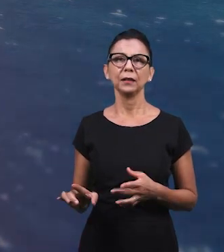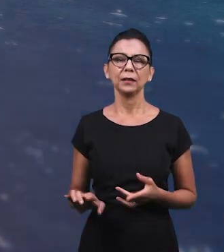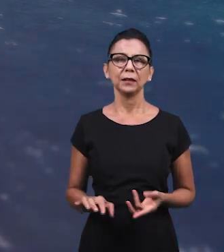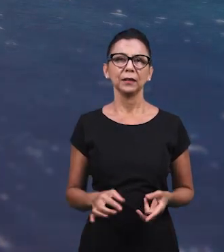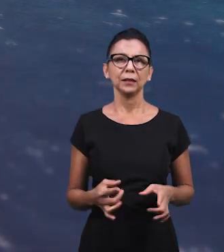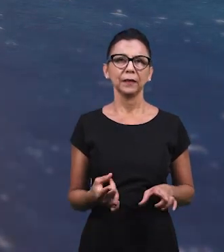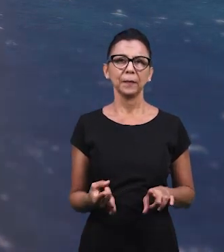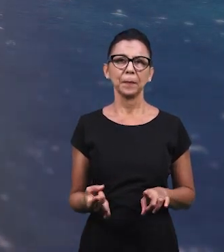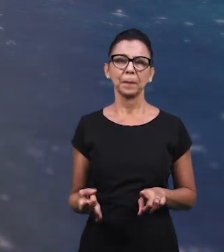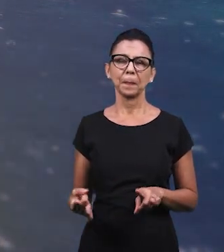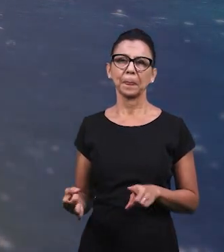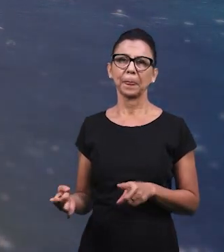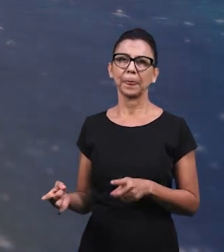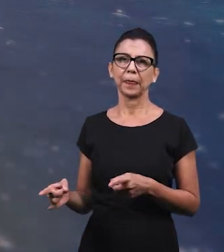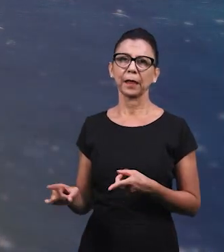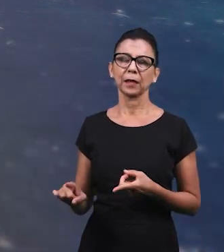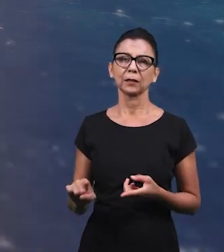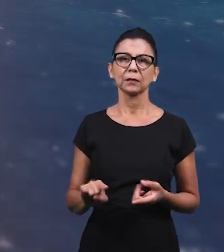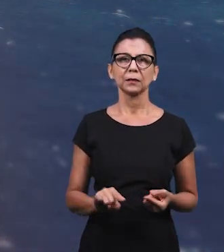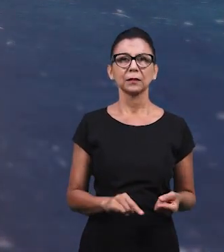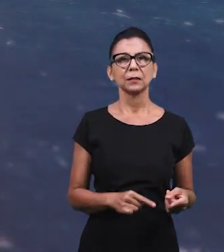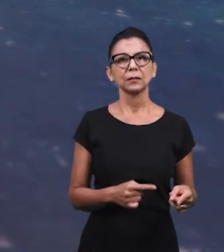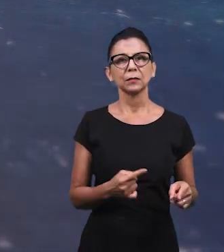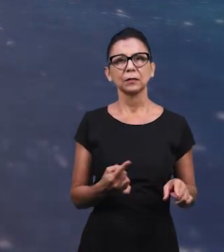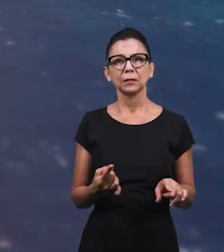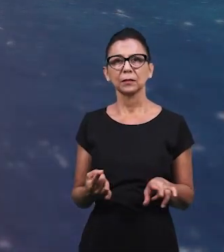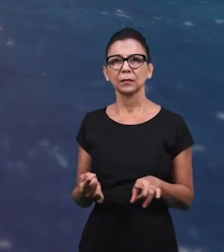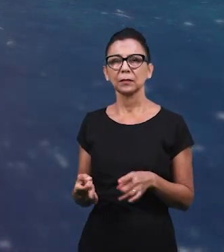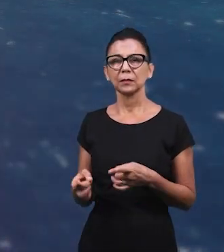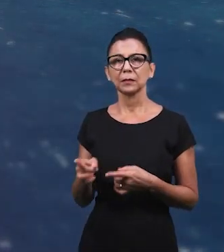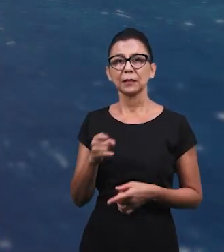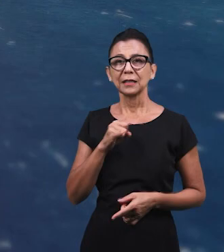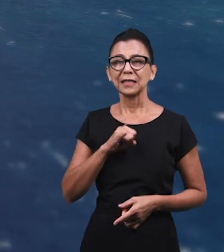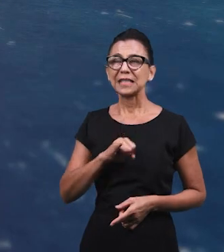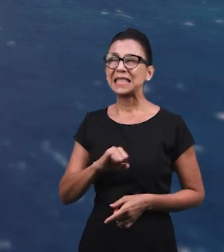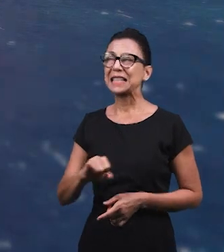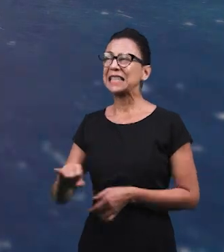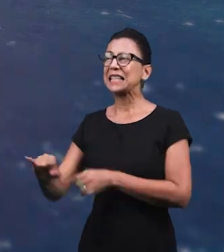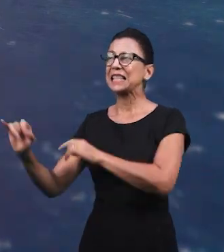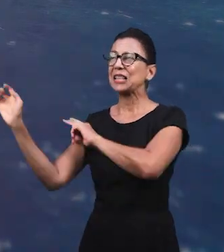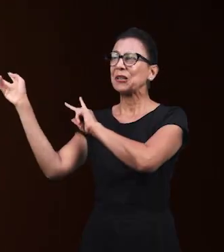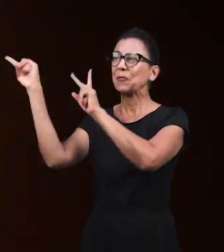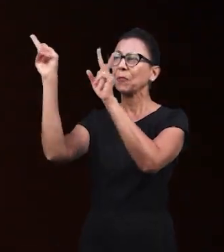Если ты хочешь наслаждаться самым сладким миром,